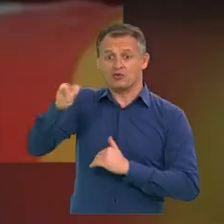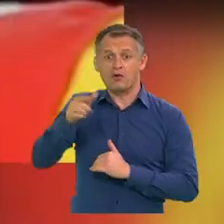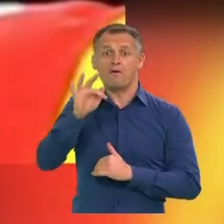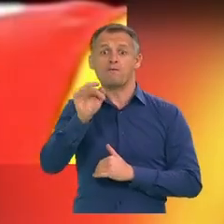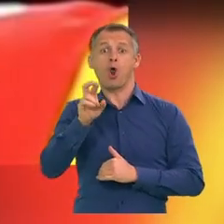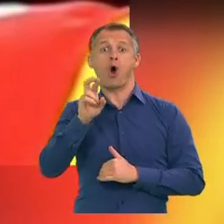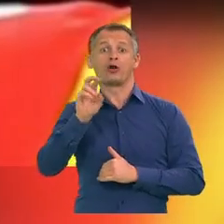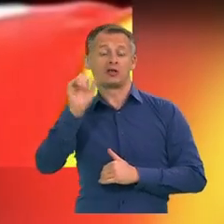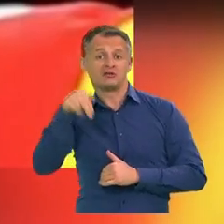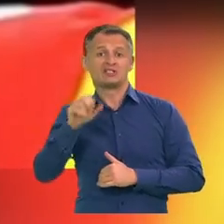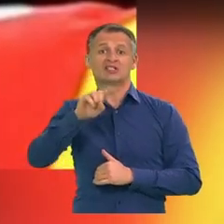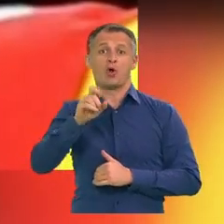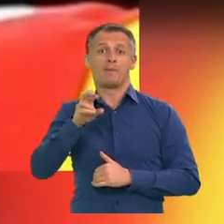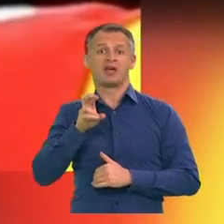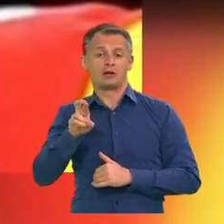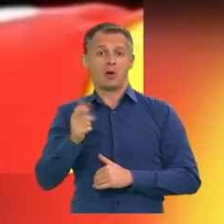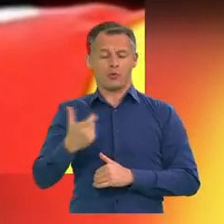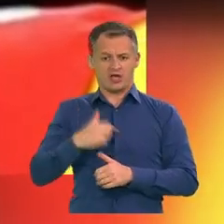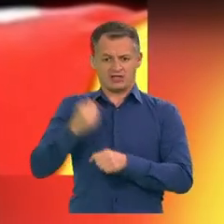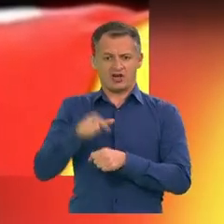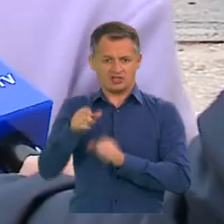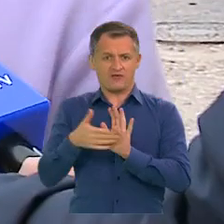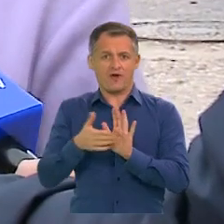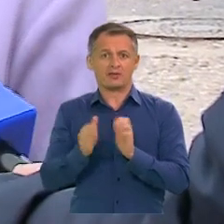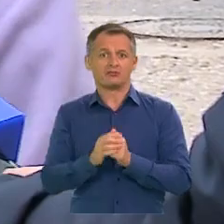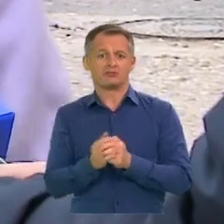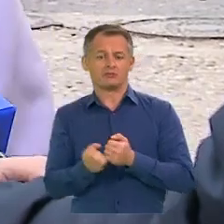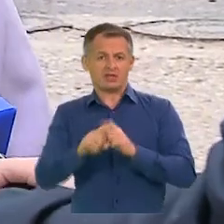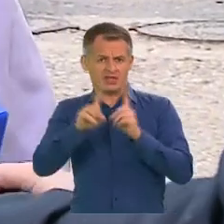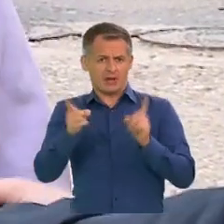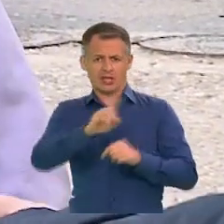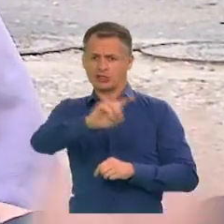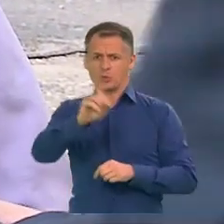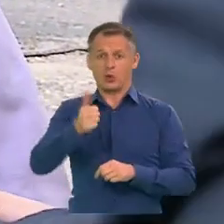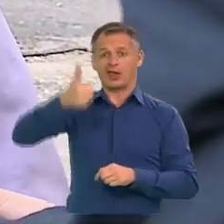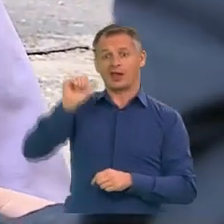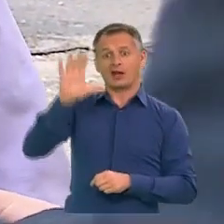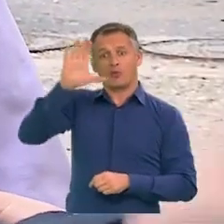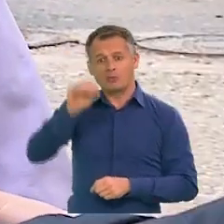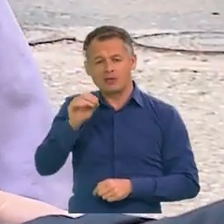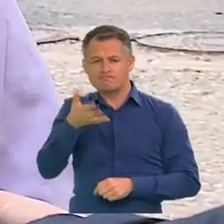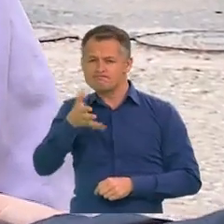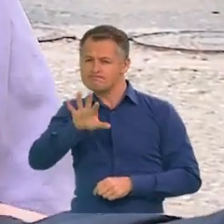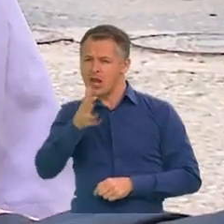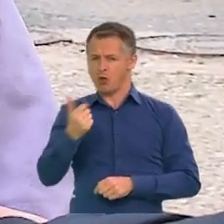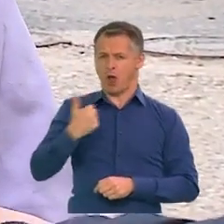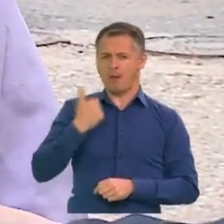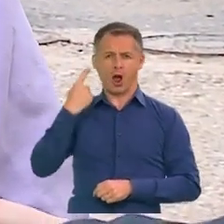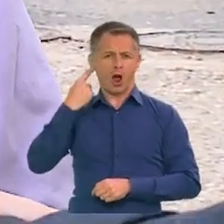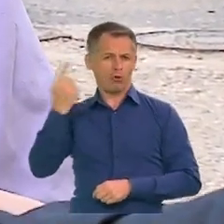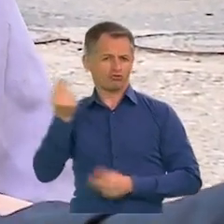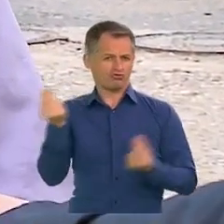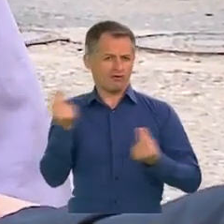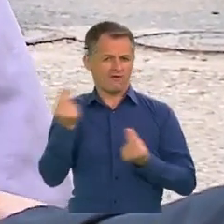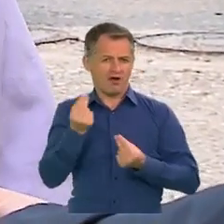Zalomir, ar fi putut să recurgă la un asemenea gest. Dimineața nu, dar azi noapte nu știu sigur, dar mi s-a părut că am auzit ceva, mi s-a părut